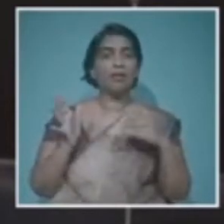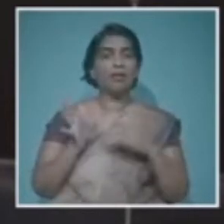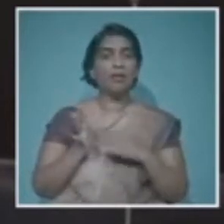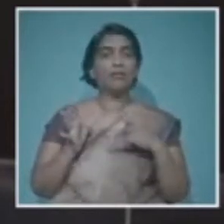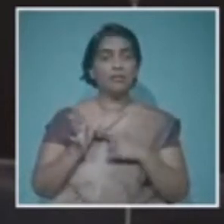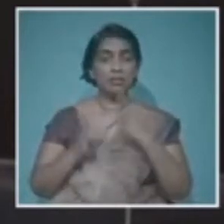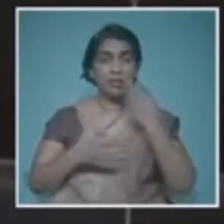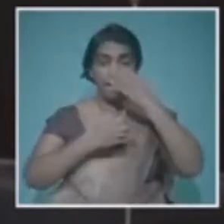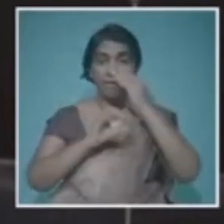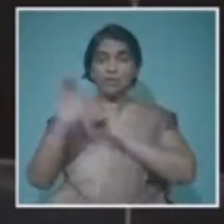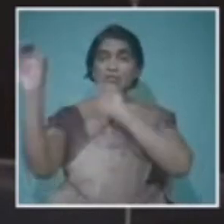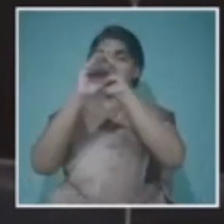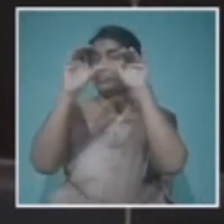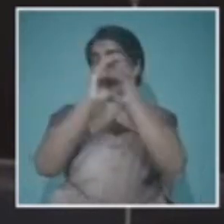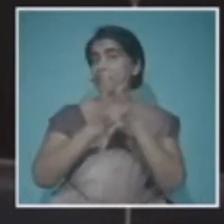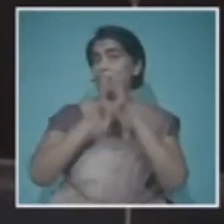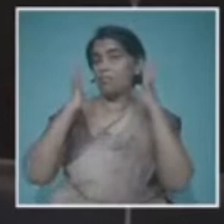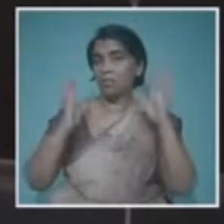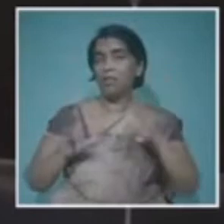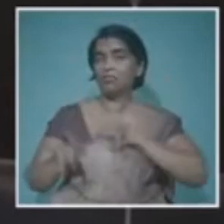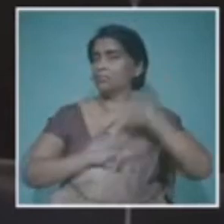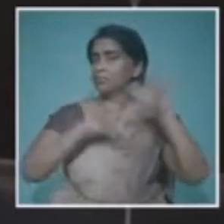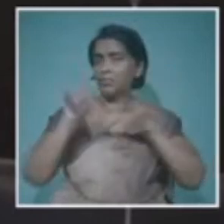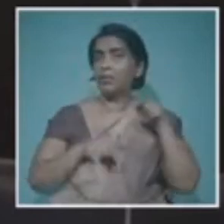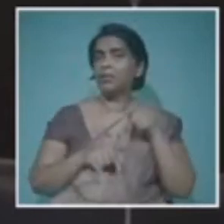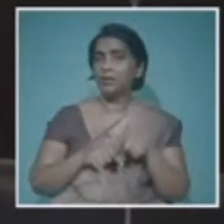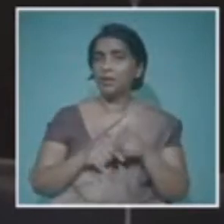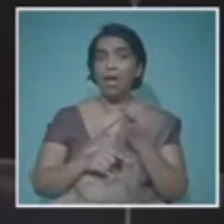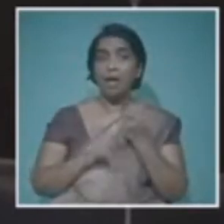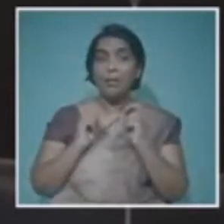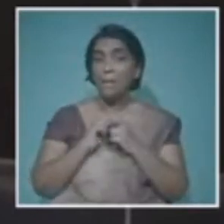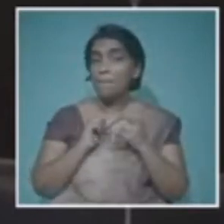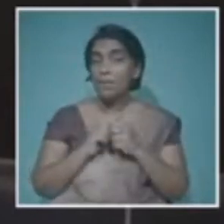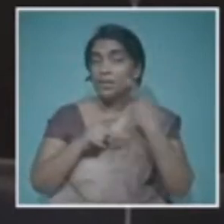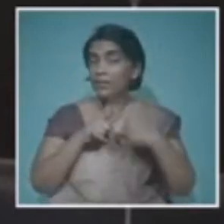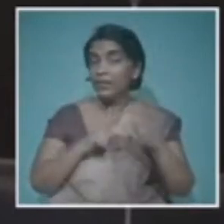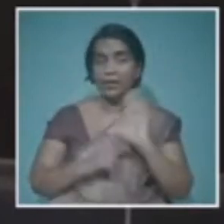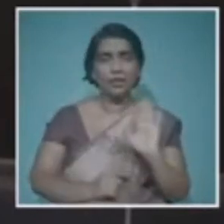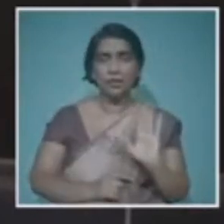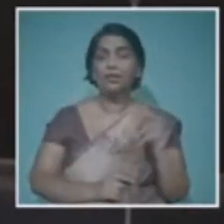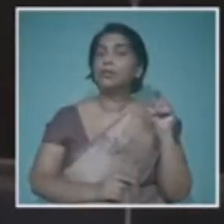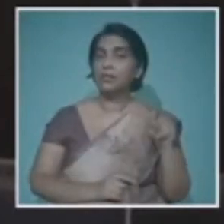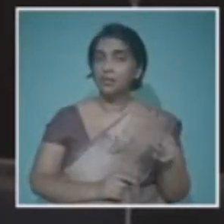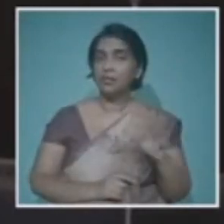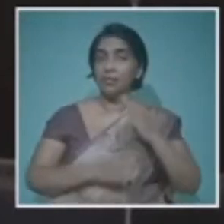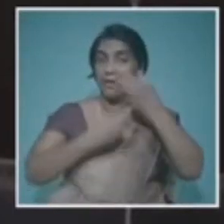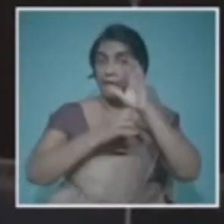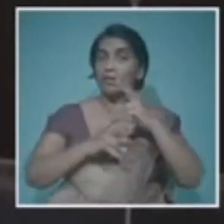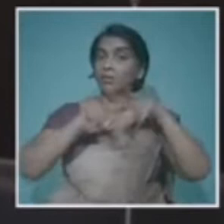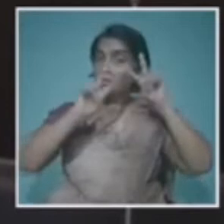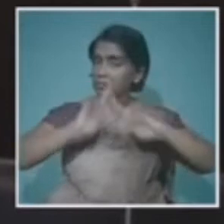අපේ විද්‍යාඥයෝ වැඩ කරනවා. මොකද හේතුව බුද්ධි ගලනය වෙන්නේ ඔය ආර්ථික ප්‍රශ්න නිසාම නෙවෙයි. ඒ සඳහා විද්‍යාත්මක